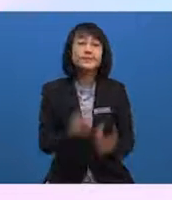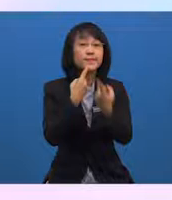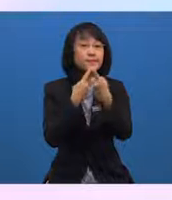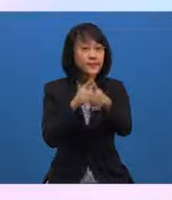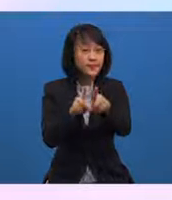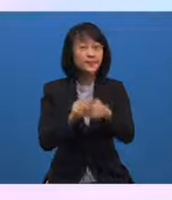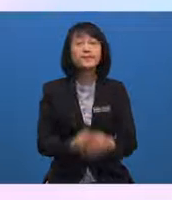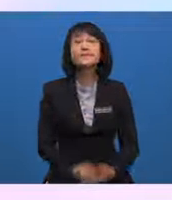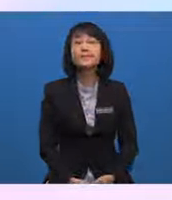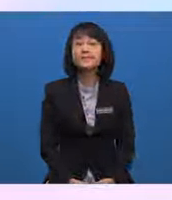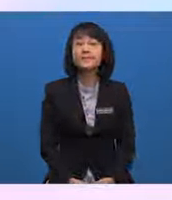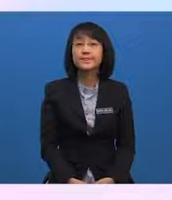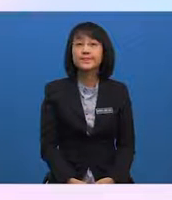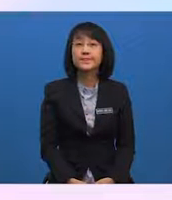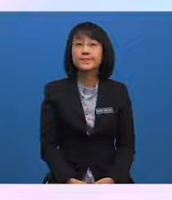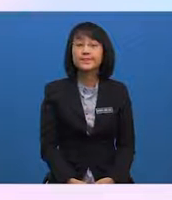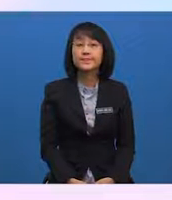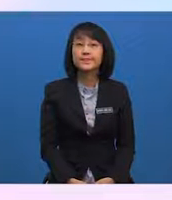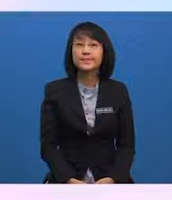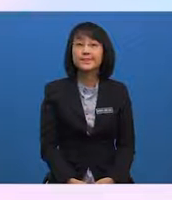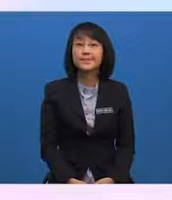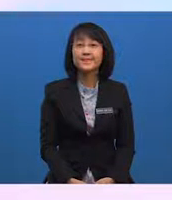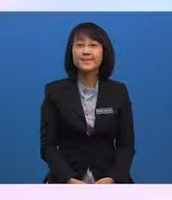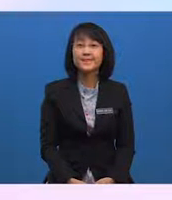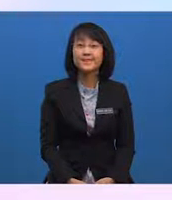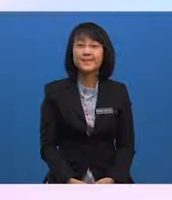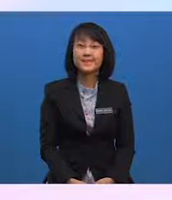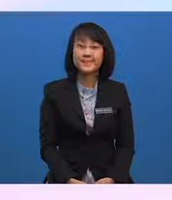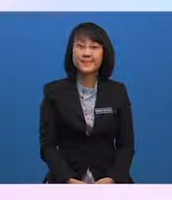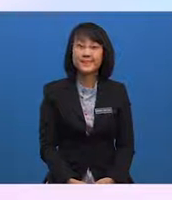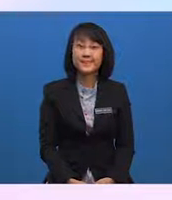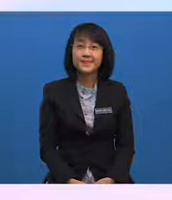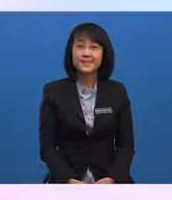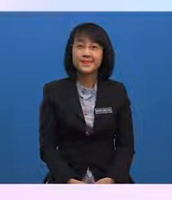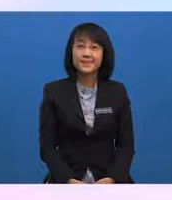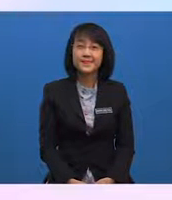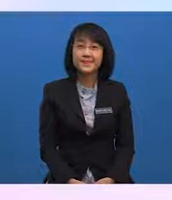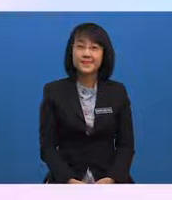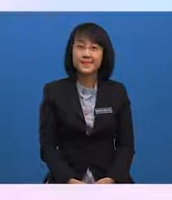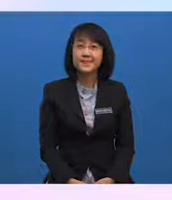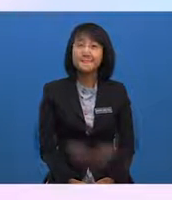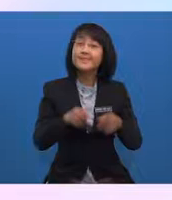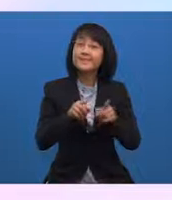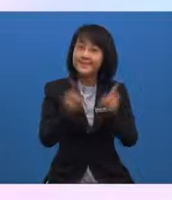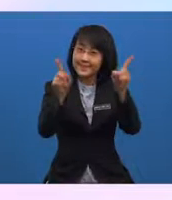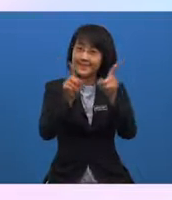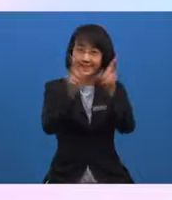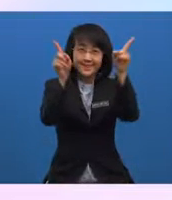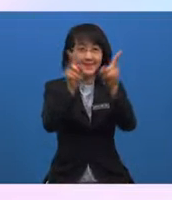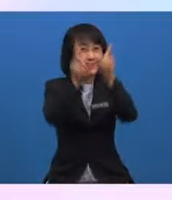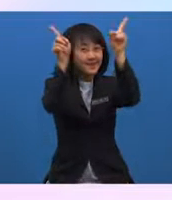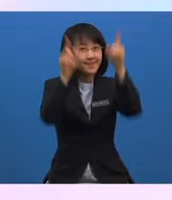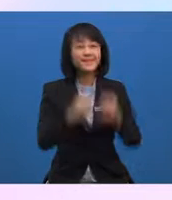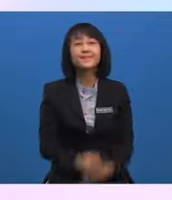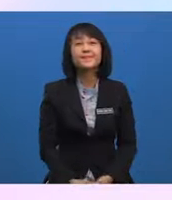Jawapannya ialah pokok bunga matahari dan pokok cili mempunyai urat daun jejala.